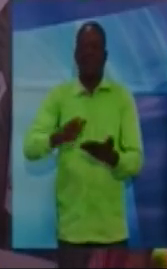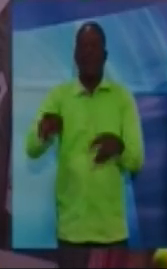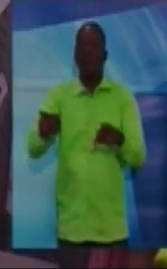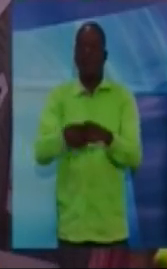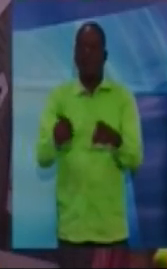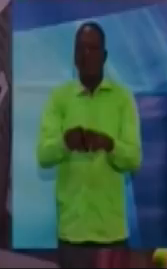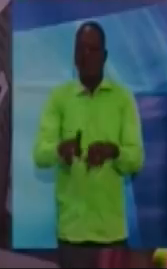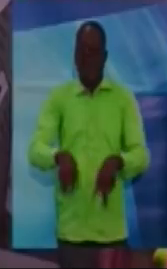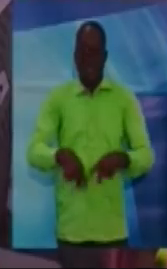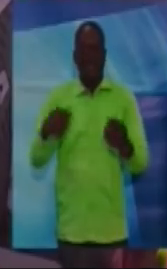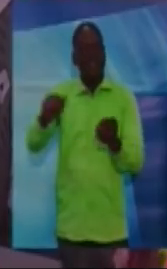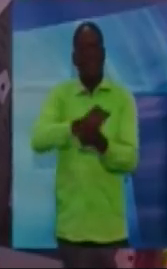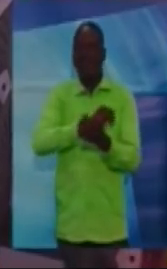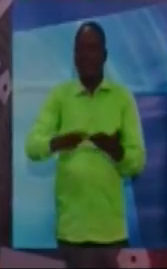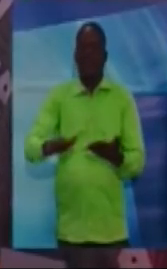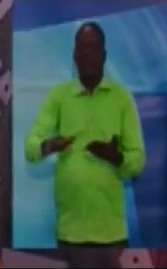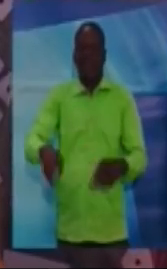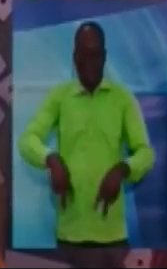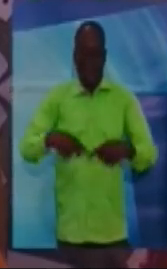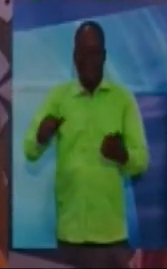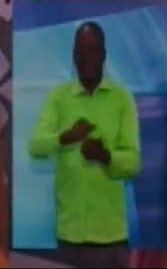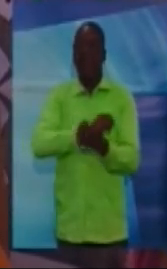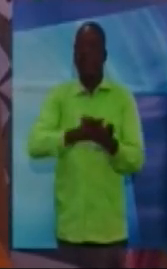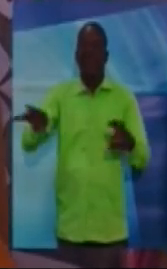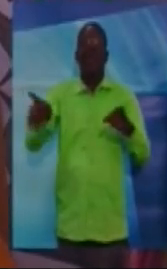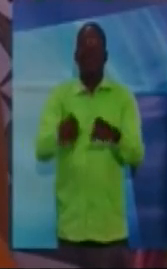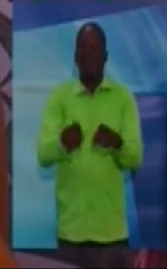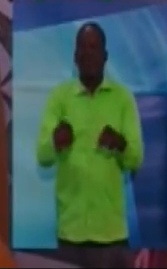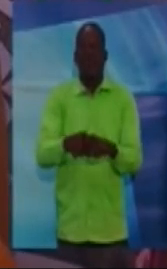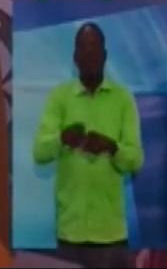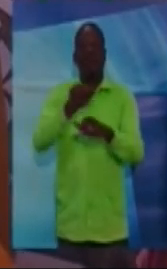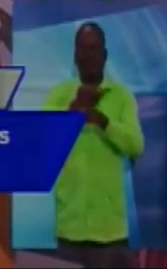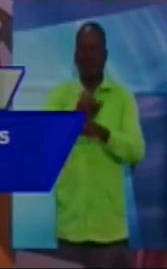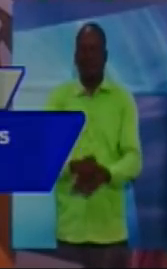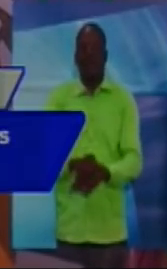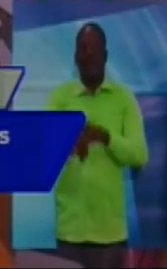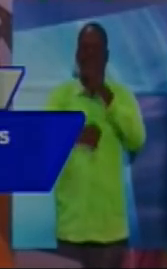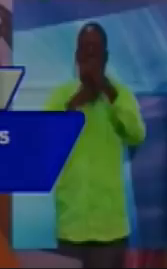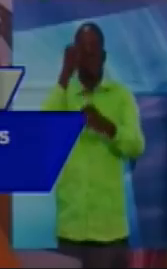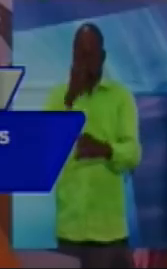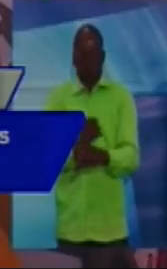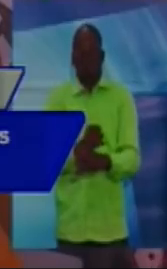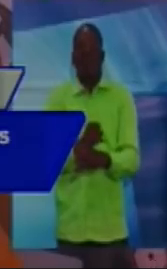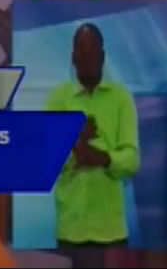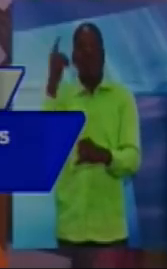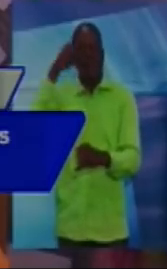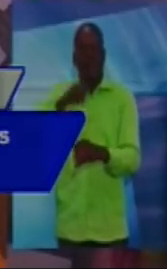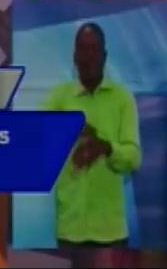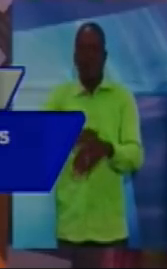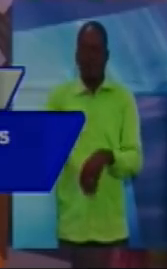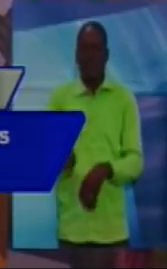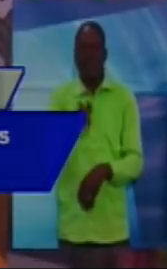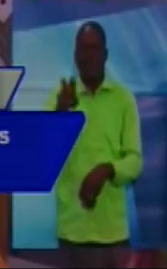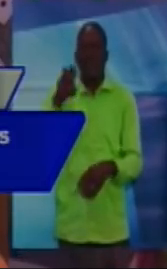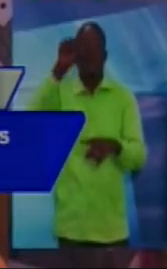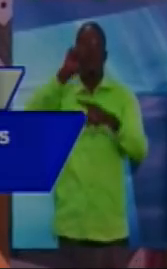à des vies dégradées. Et les vies dégradées mènent aux déstabilisations internationales, aux migrations. Voilà des